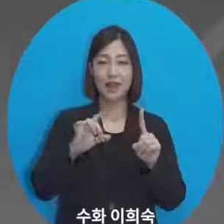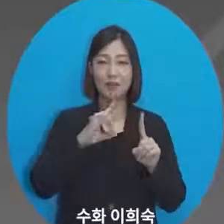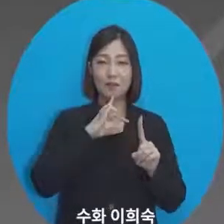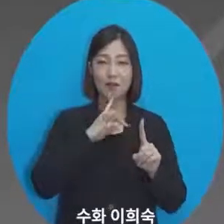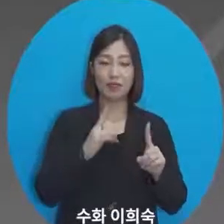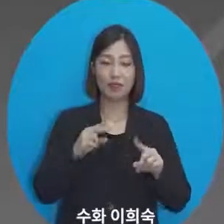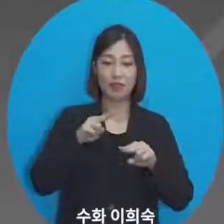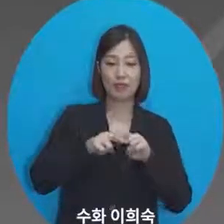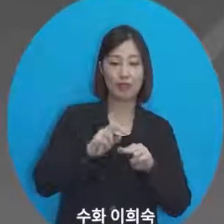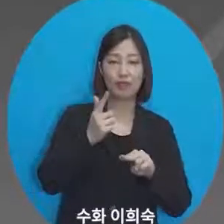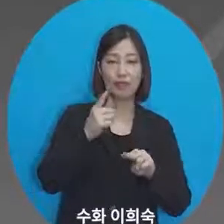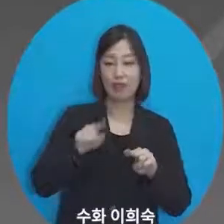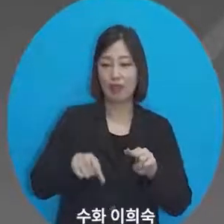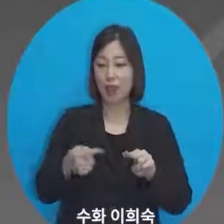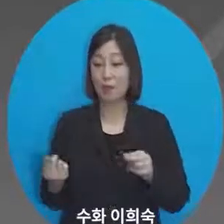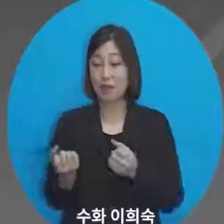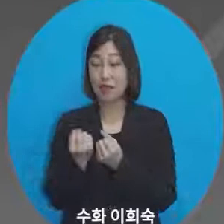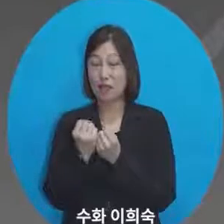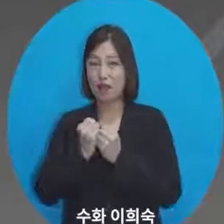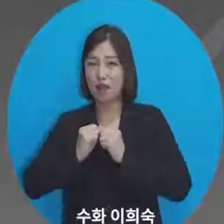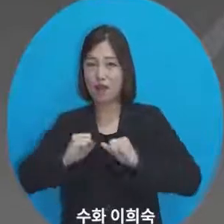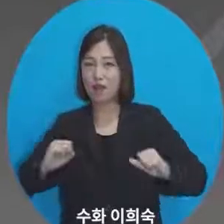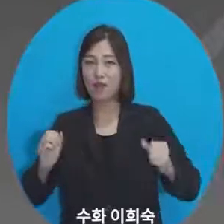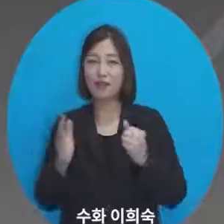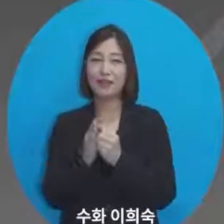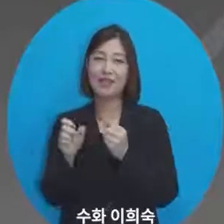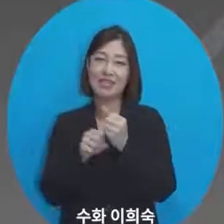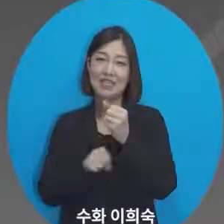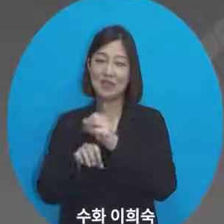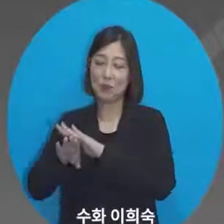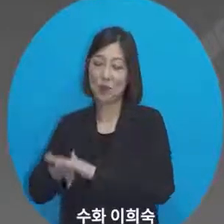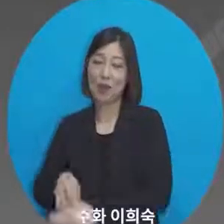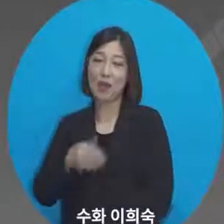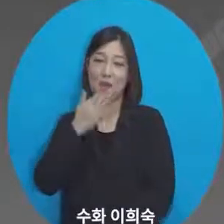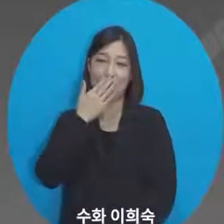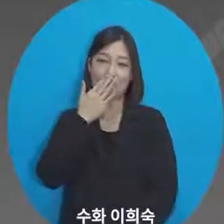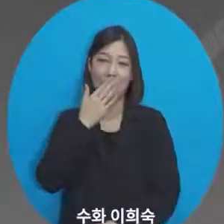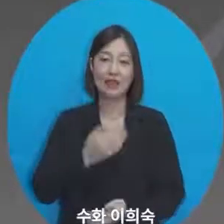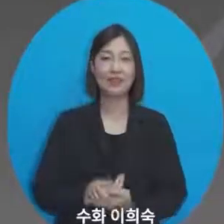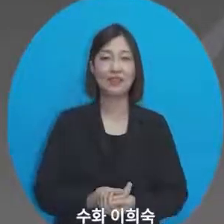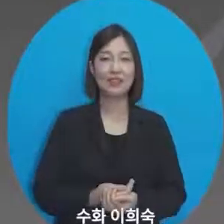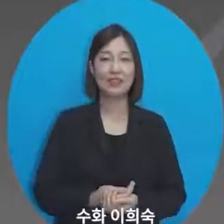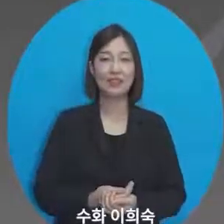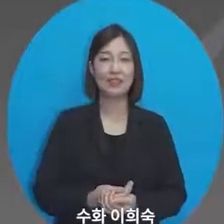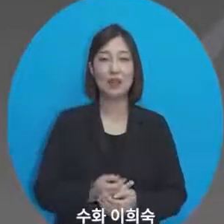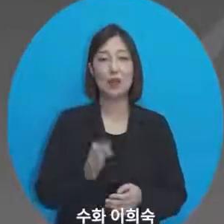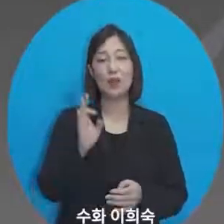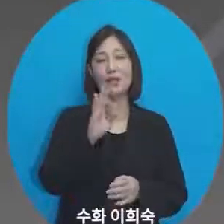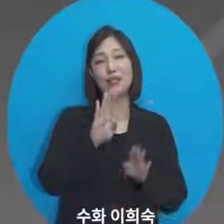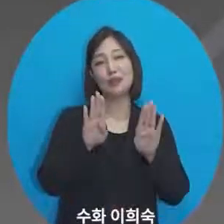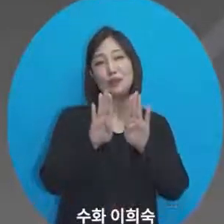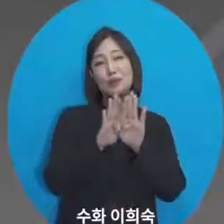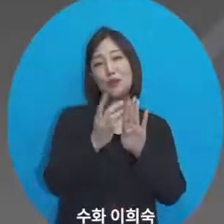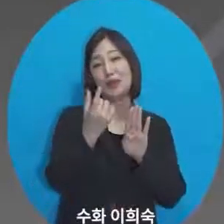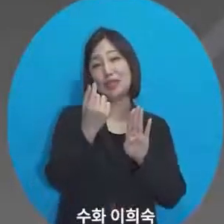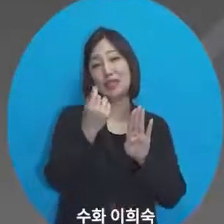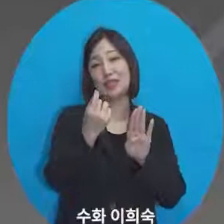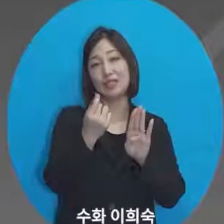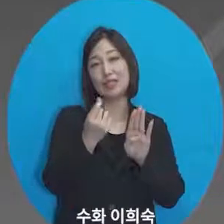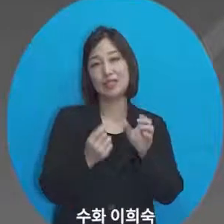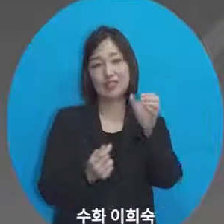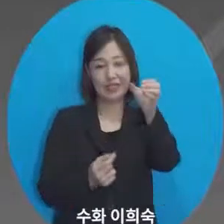있도록 만들었고, 화장실 손잡이 같은 경우도, 화장실의 출입문 손잡이 같은 경우도 기존의